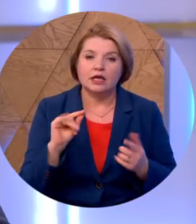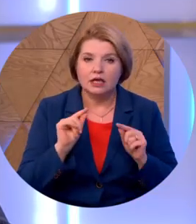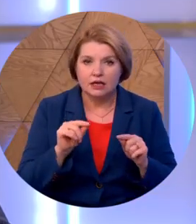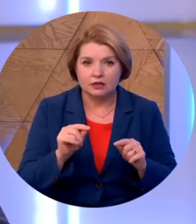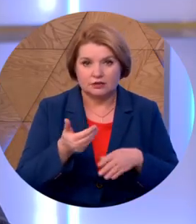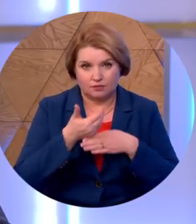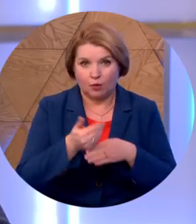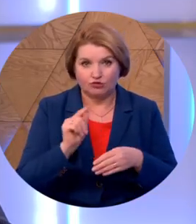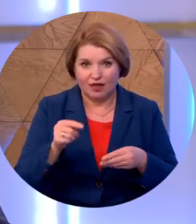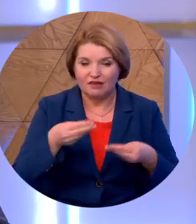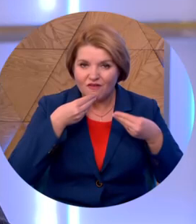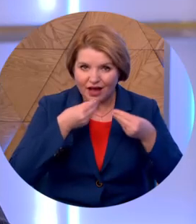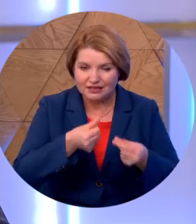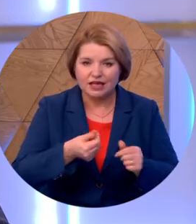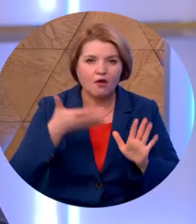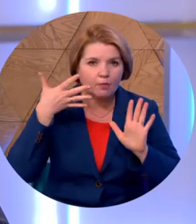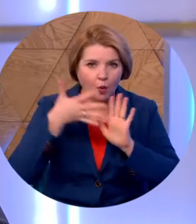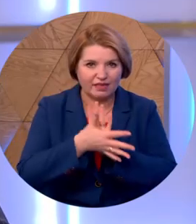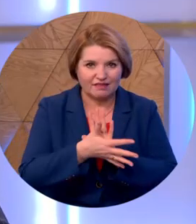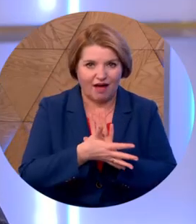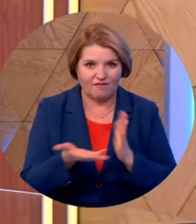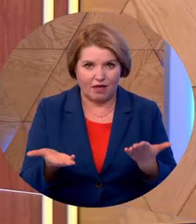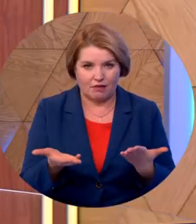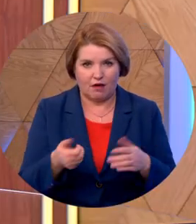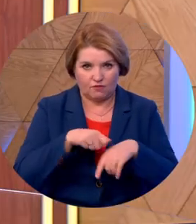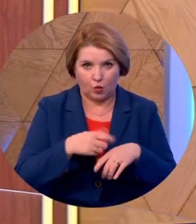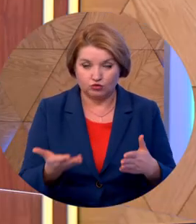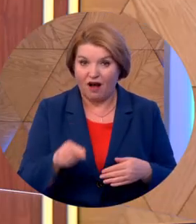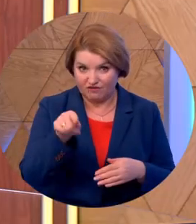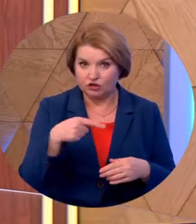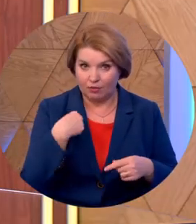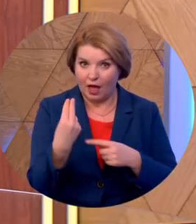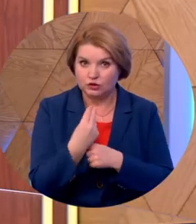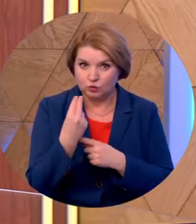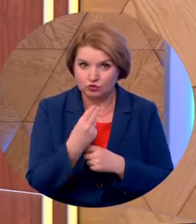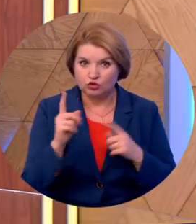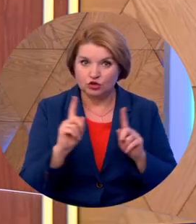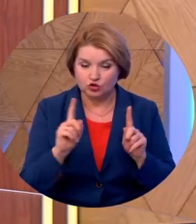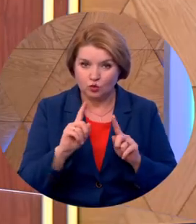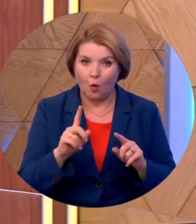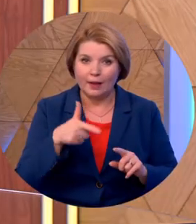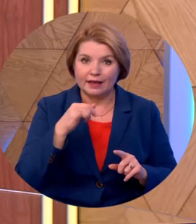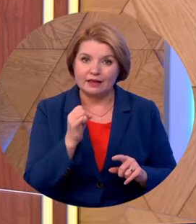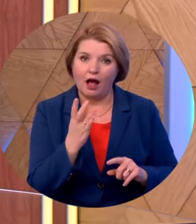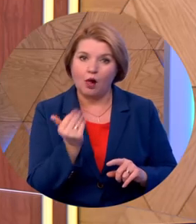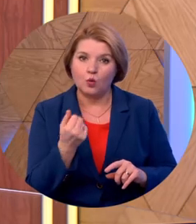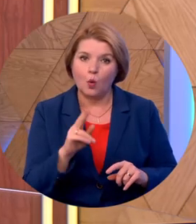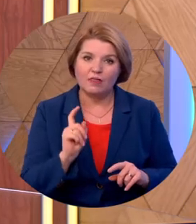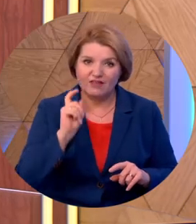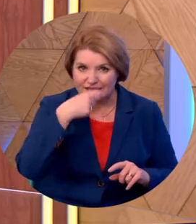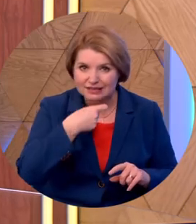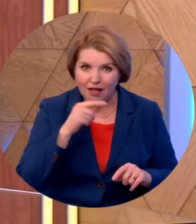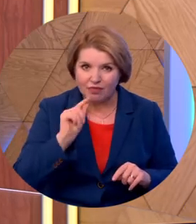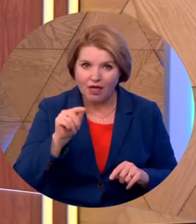лазерного воздействия идёт проникновение через она учили Вы же что молекулы гиалуроновой кислоты слишком большие и таким образом они не